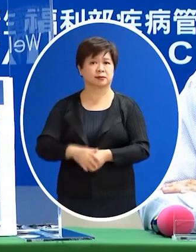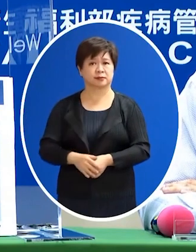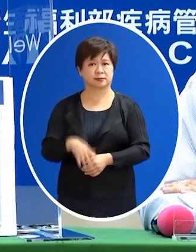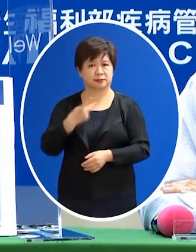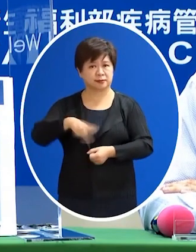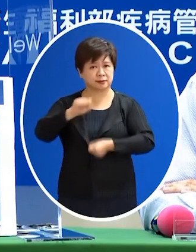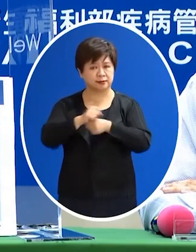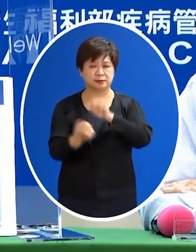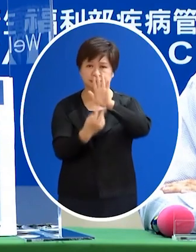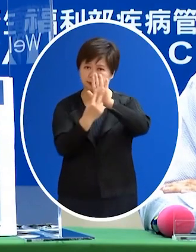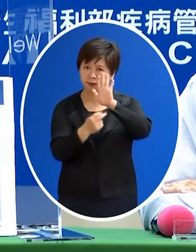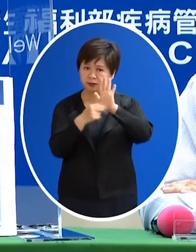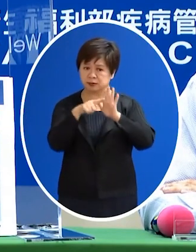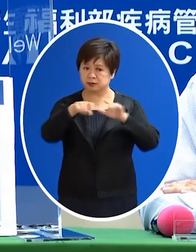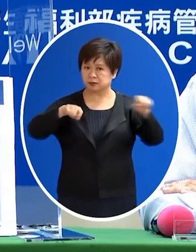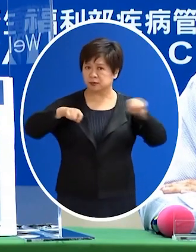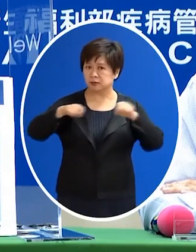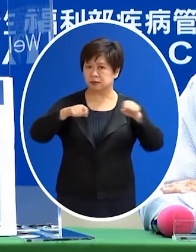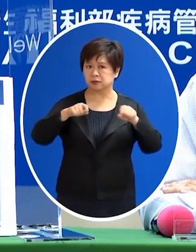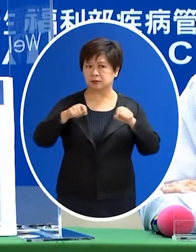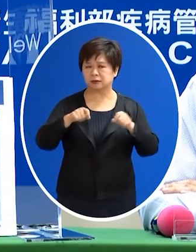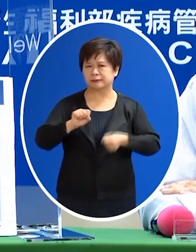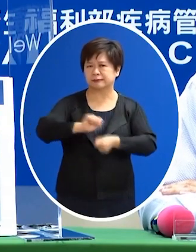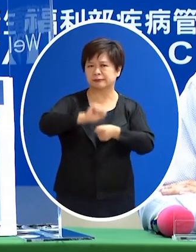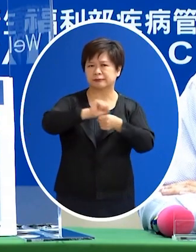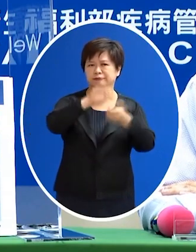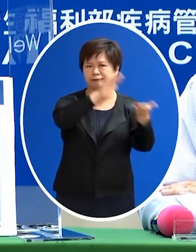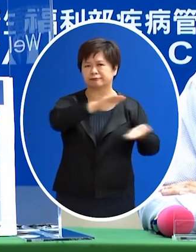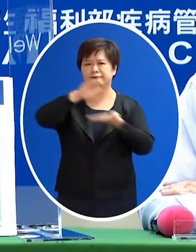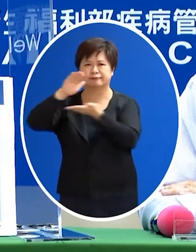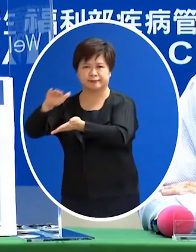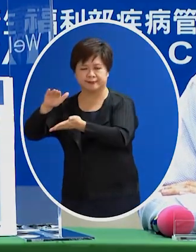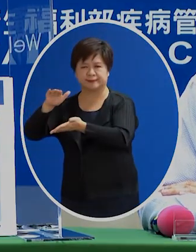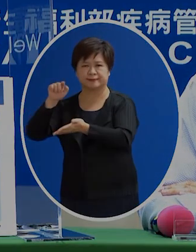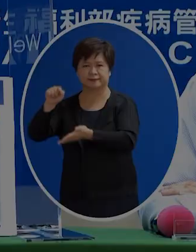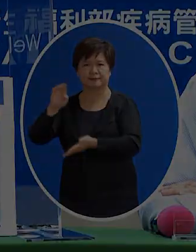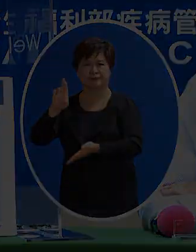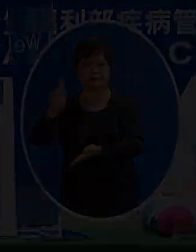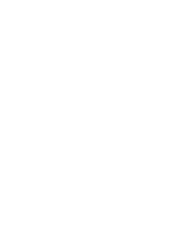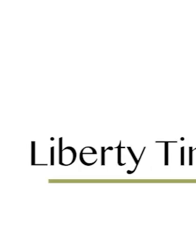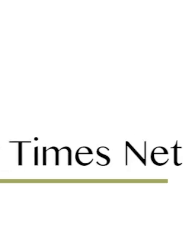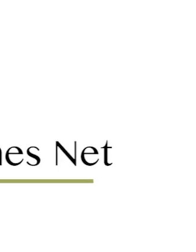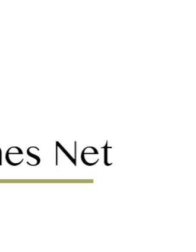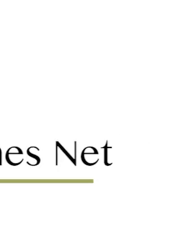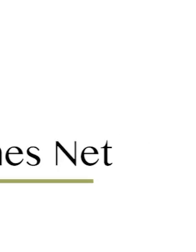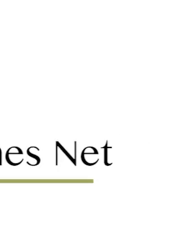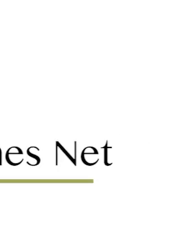理由跟他的实验的计划，好、啊、那当然是交由这个 FDA 这边去做审查。